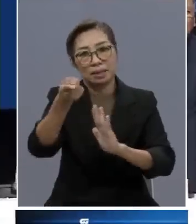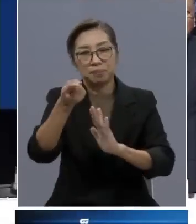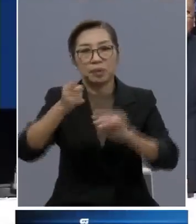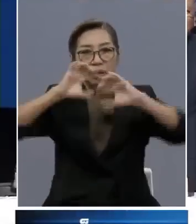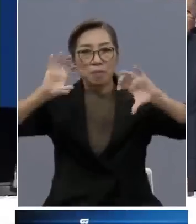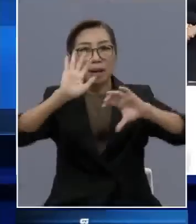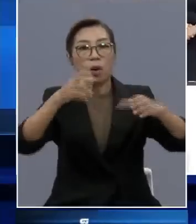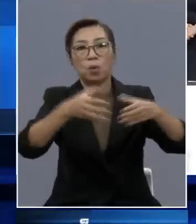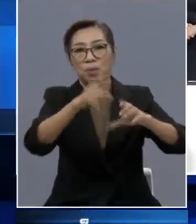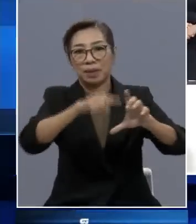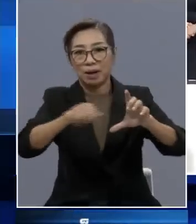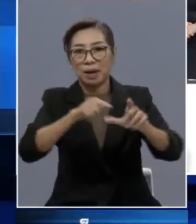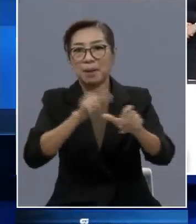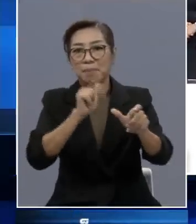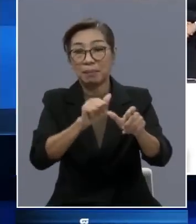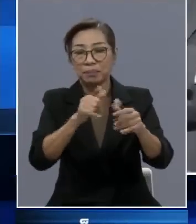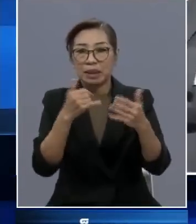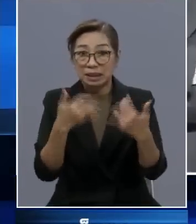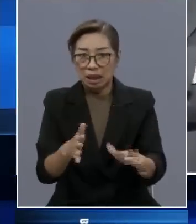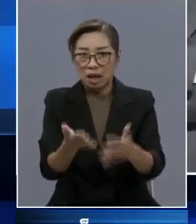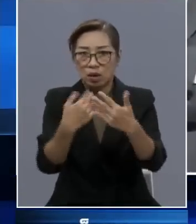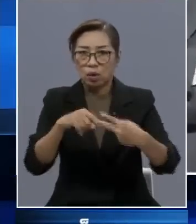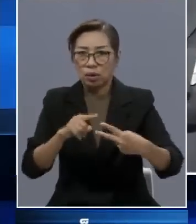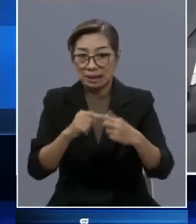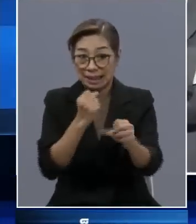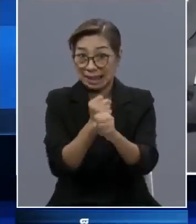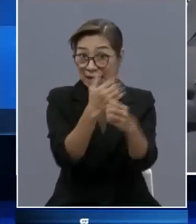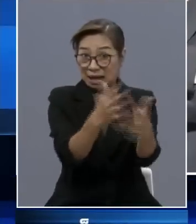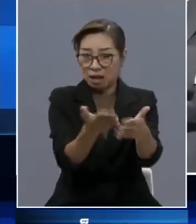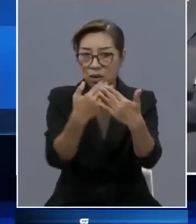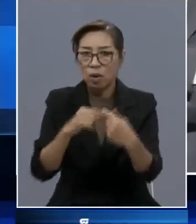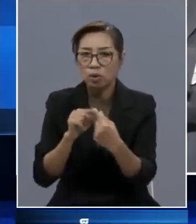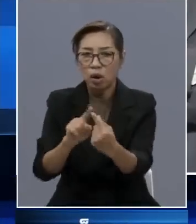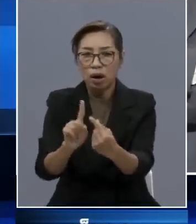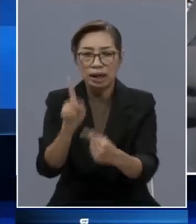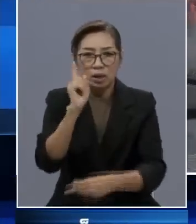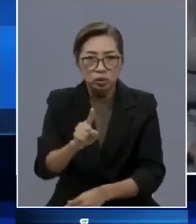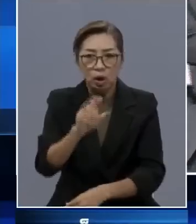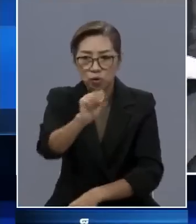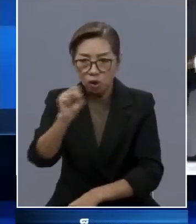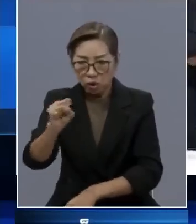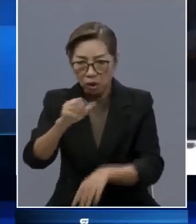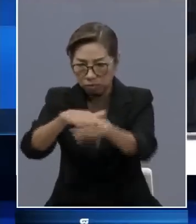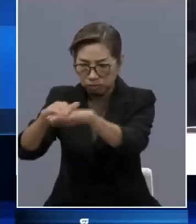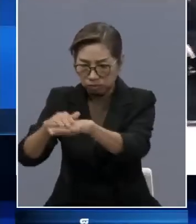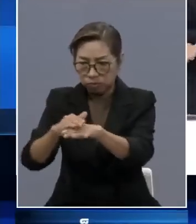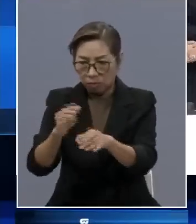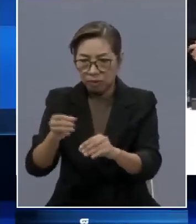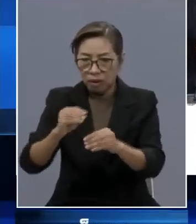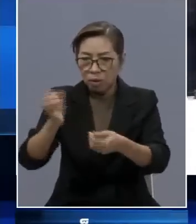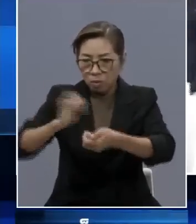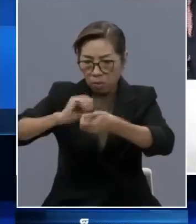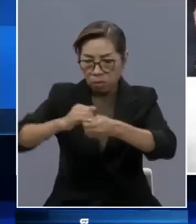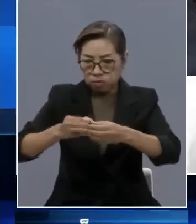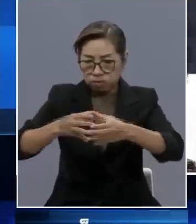ไกลต่อไปก็คือโจทย์ในการรวมเสียงเพื่อโหวตนายกรัฐมนตรีให้ได้ซึ่งยังต้องติดตามกันต่อไปในแง่ของการประกาศ